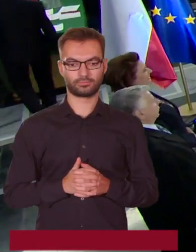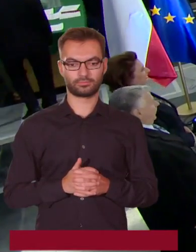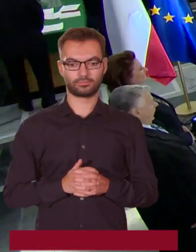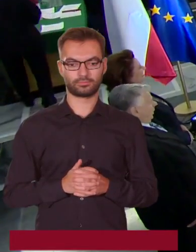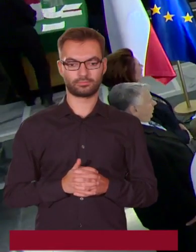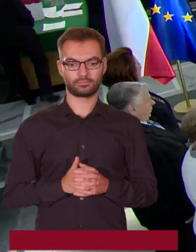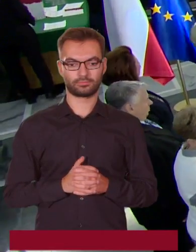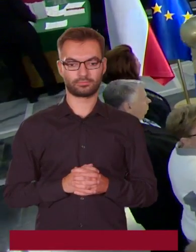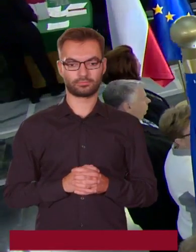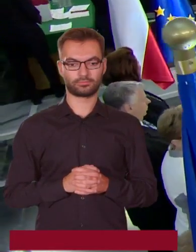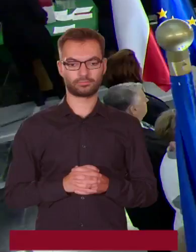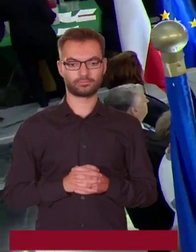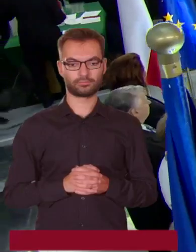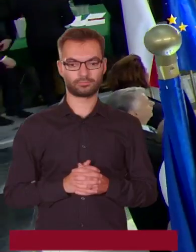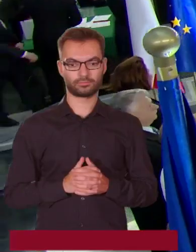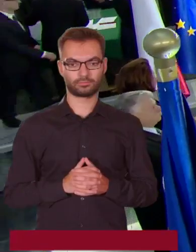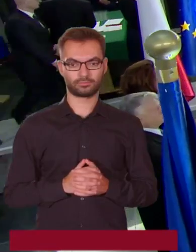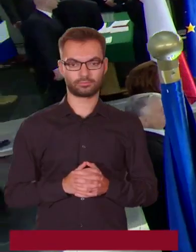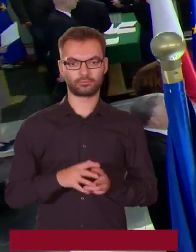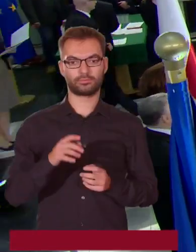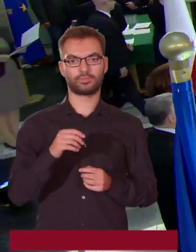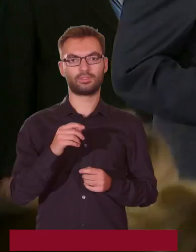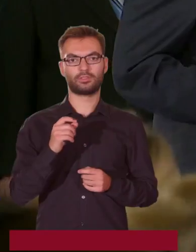Czy pan poseł Andrzej Jaworski jest obecny na sali?